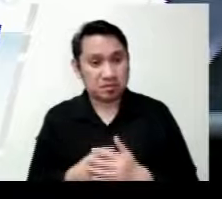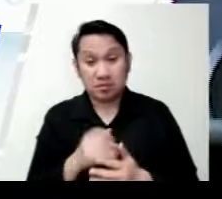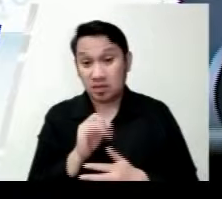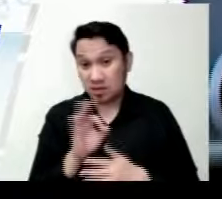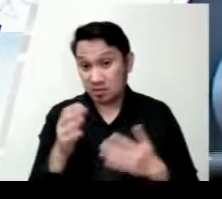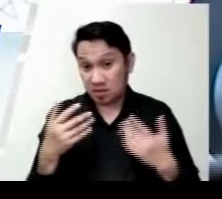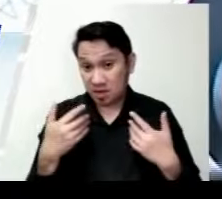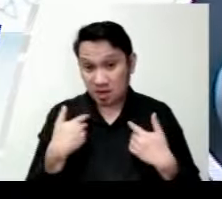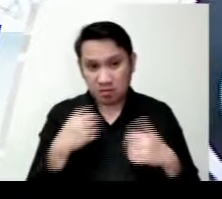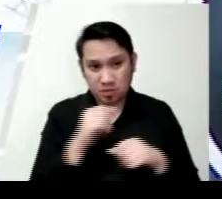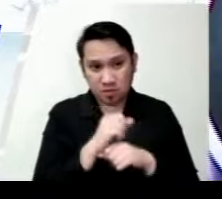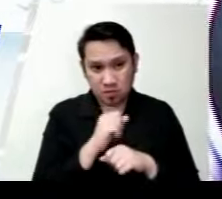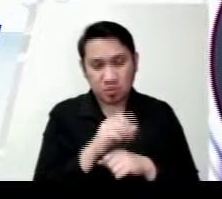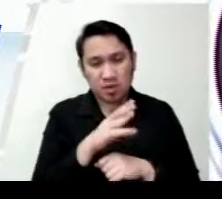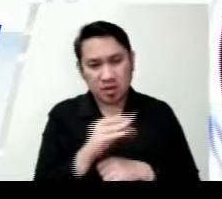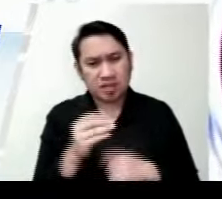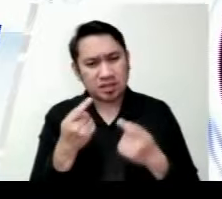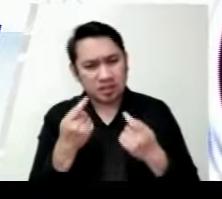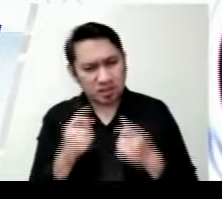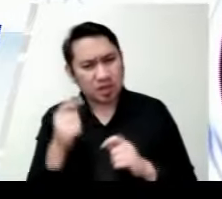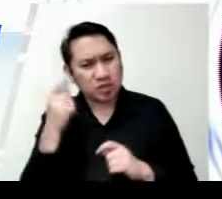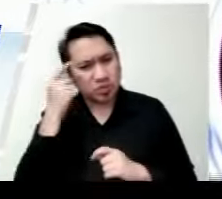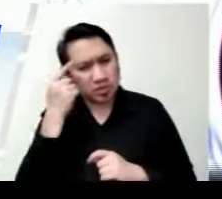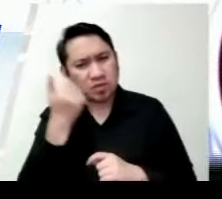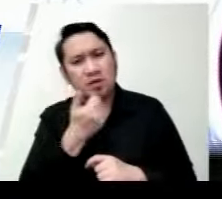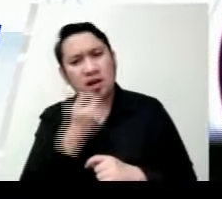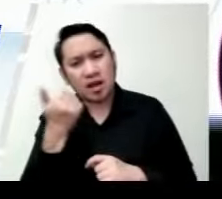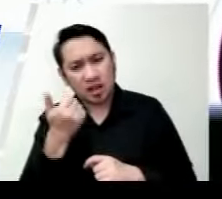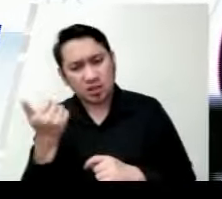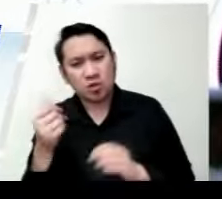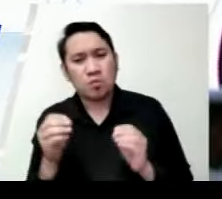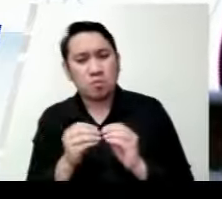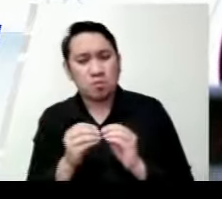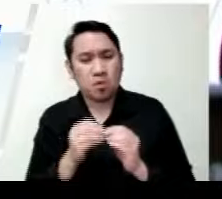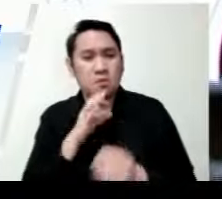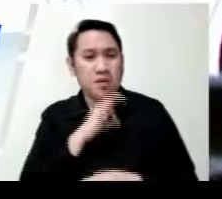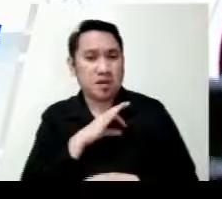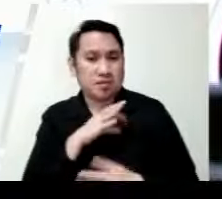to also think of another way to get money streams, like maybe